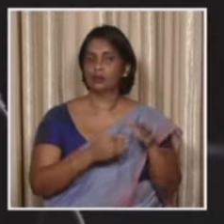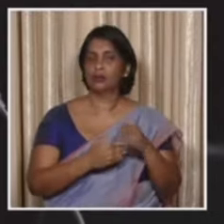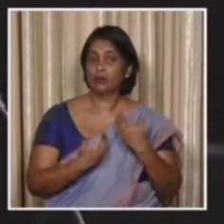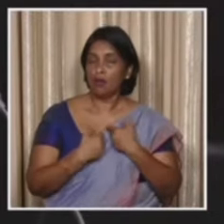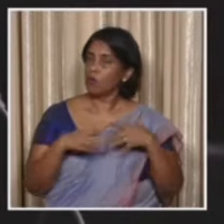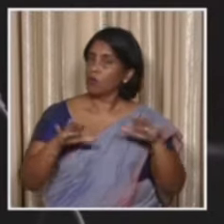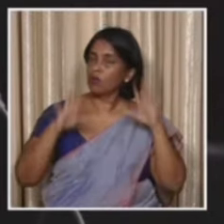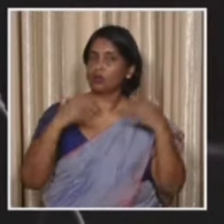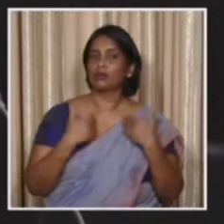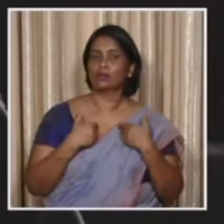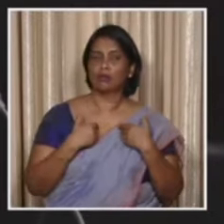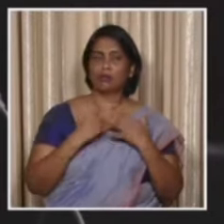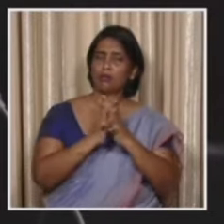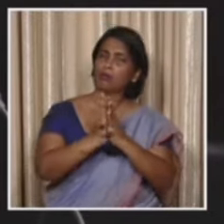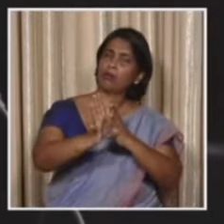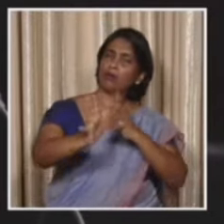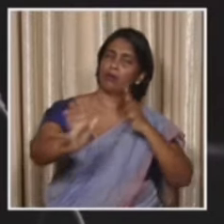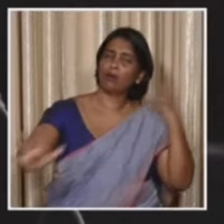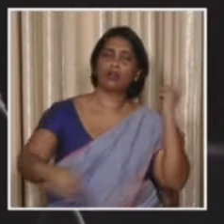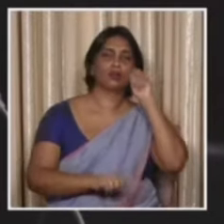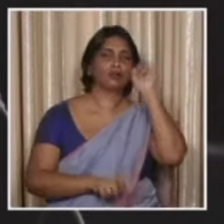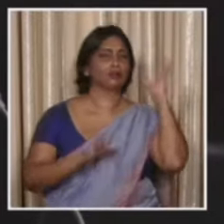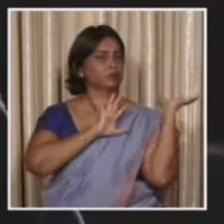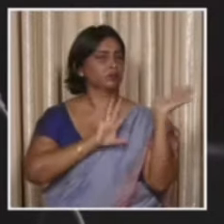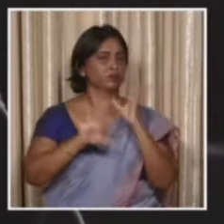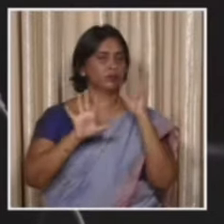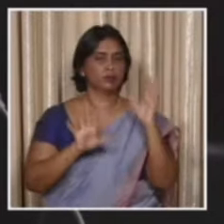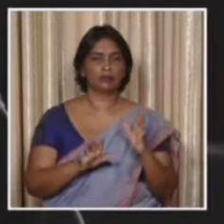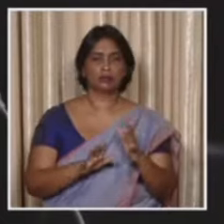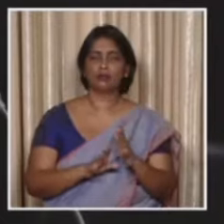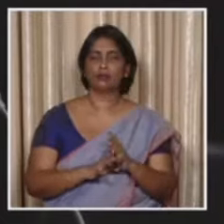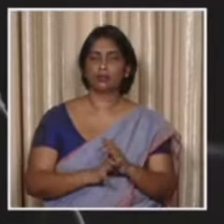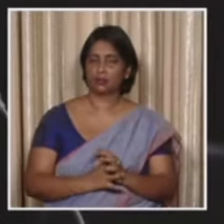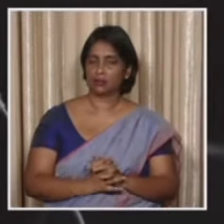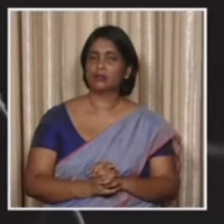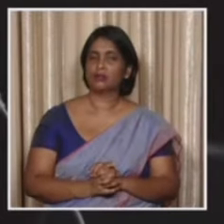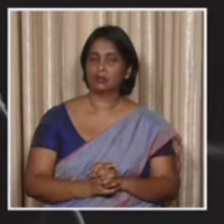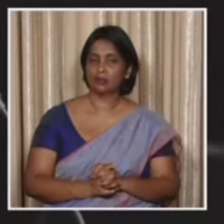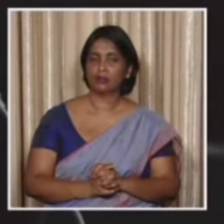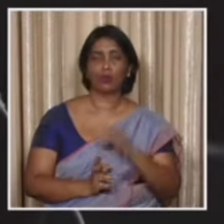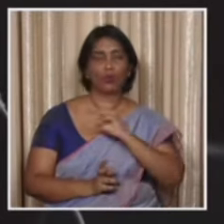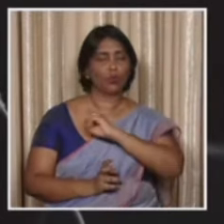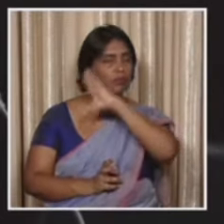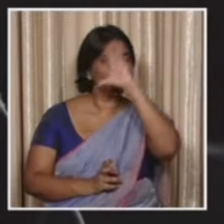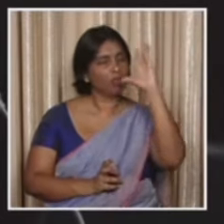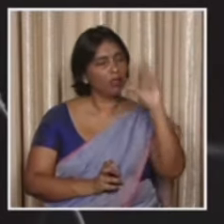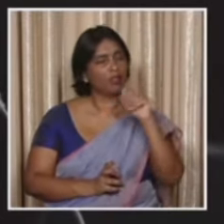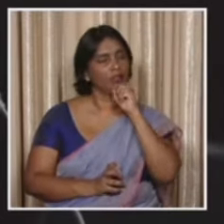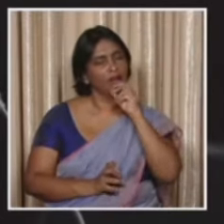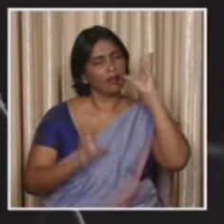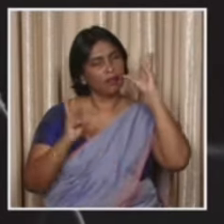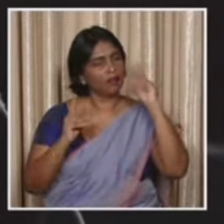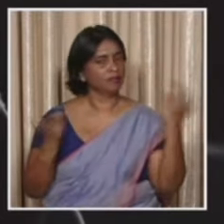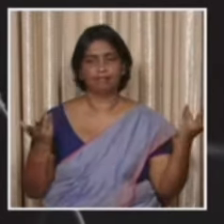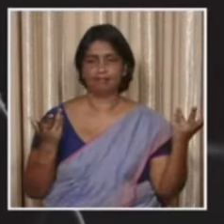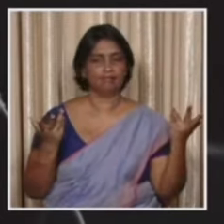மாத் புதுமவுனா போலிமே மினிஸ்ஸு சாதாரண மினிஸ்ஸு உதே தவல் ர